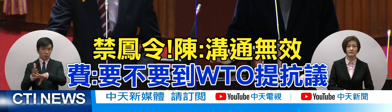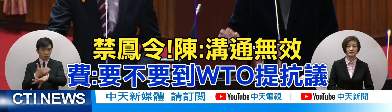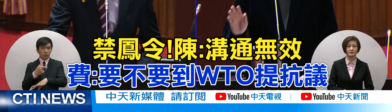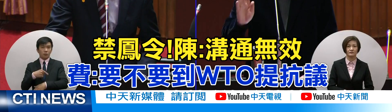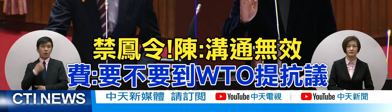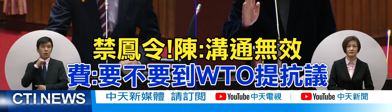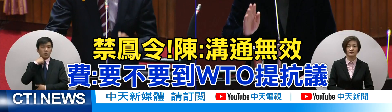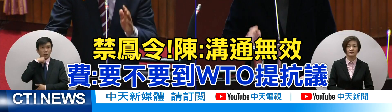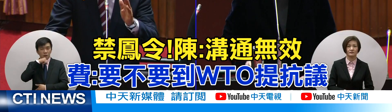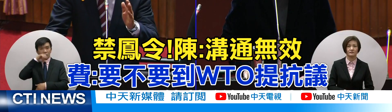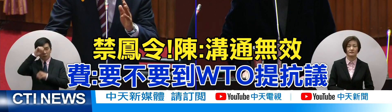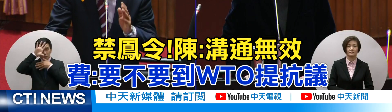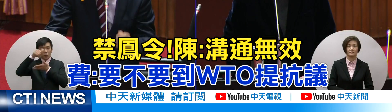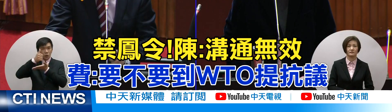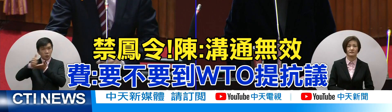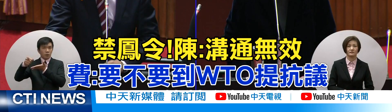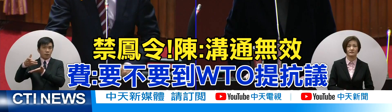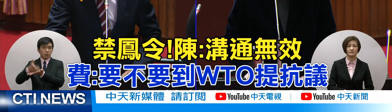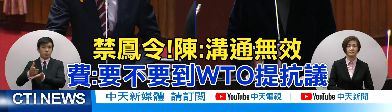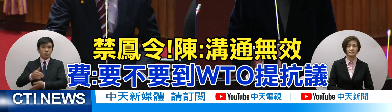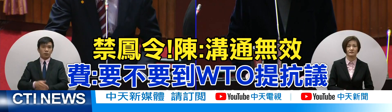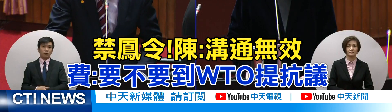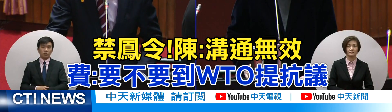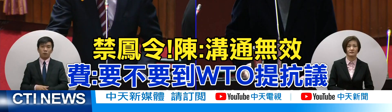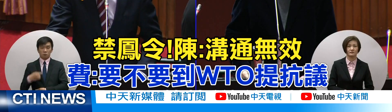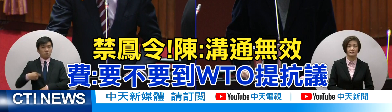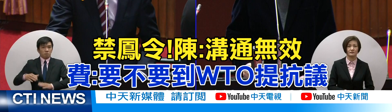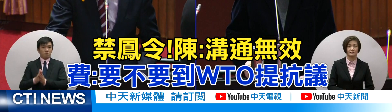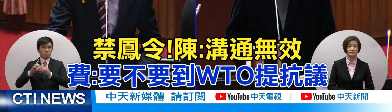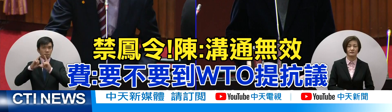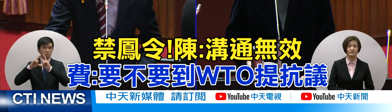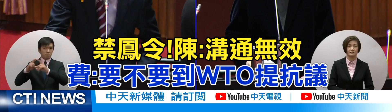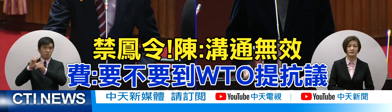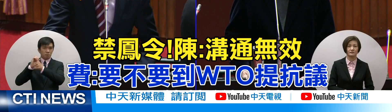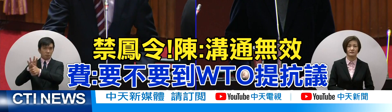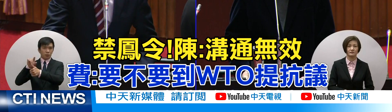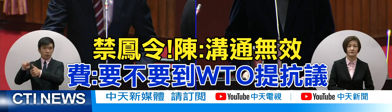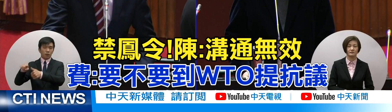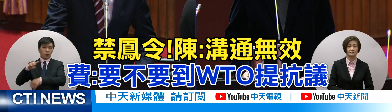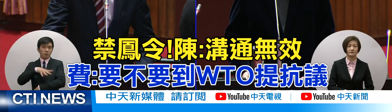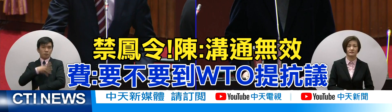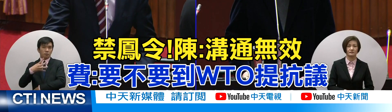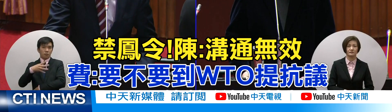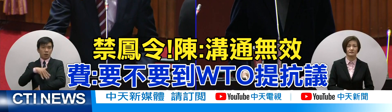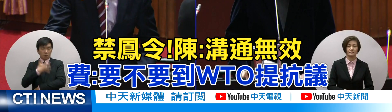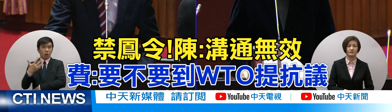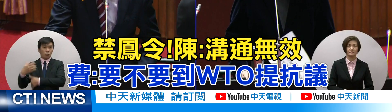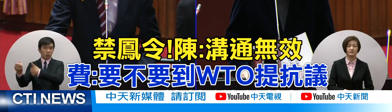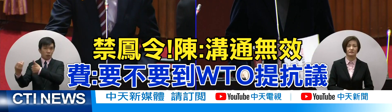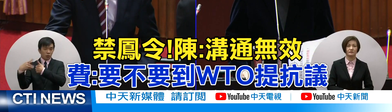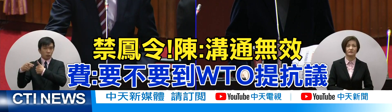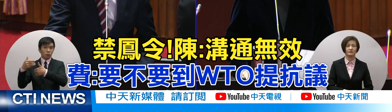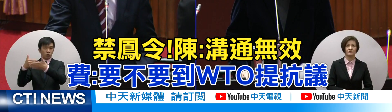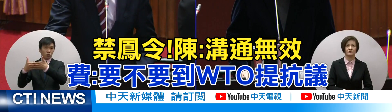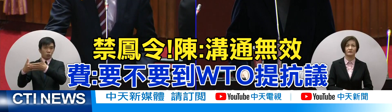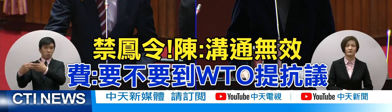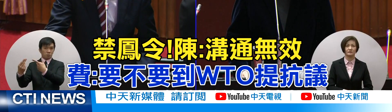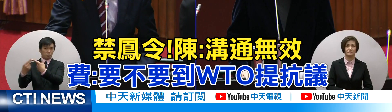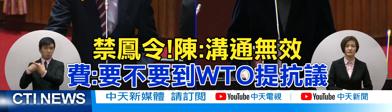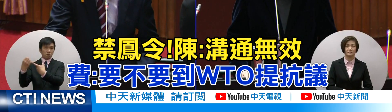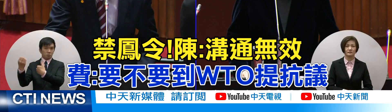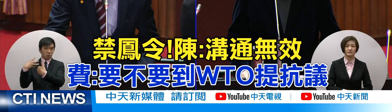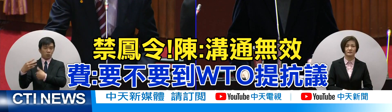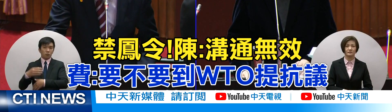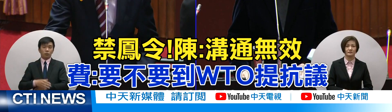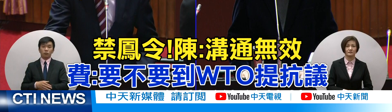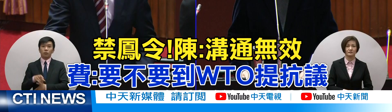们的凤梨输出，我们有立刻的回函。回函的隔天，中国海关总局又再次的来函说，基于他